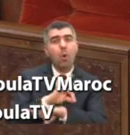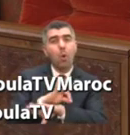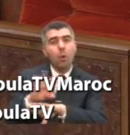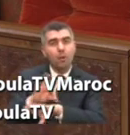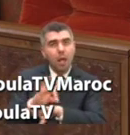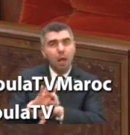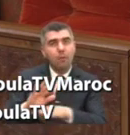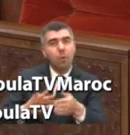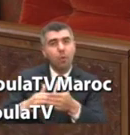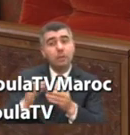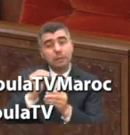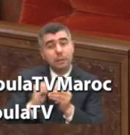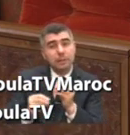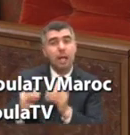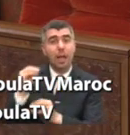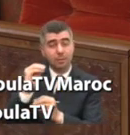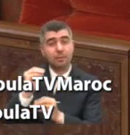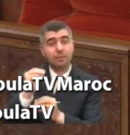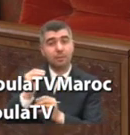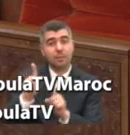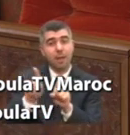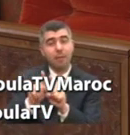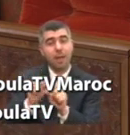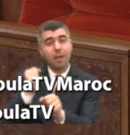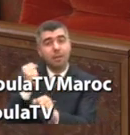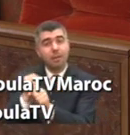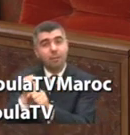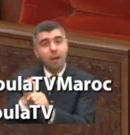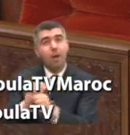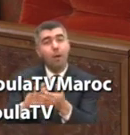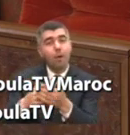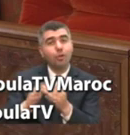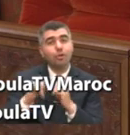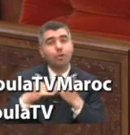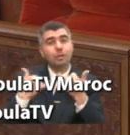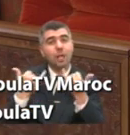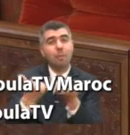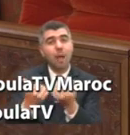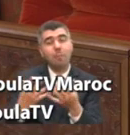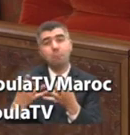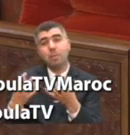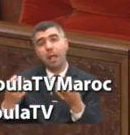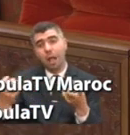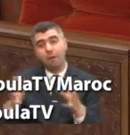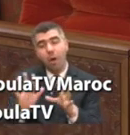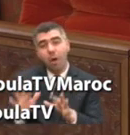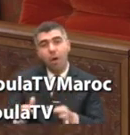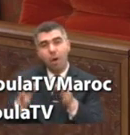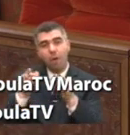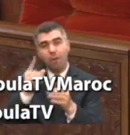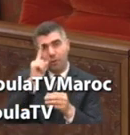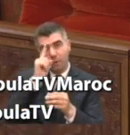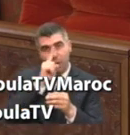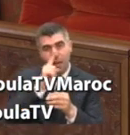والاجراء، خصنا نزيدوا المستقلين. وكان واحد العمل جبار، اجتماعات كثيره اللي دارت اليوم وغنوصلوا النتائج مع بعض